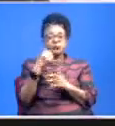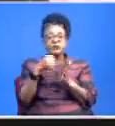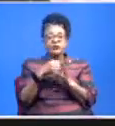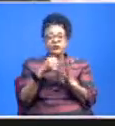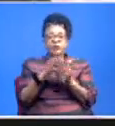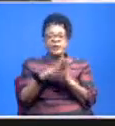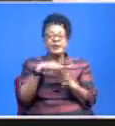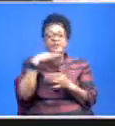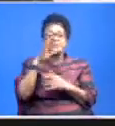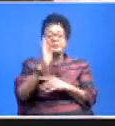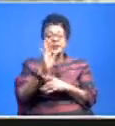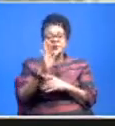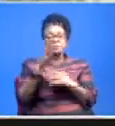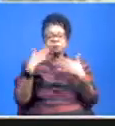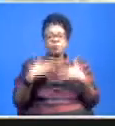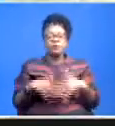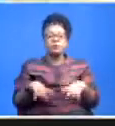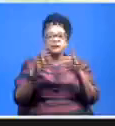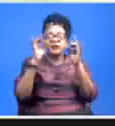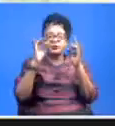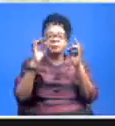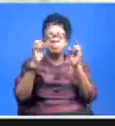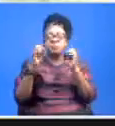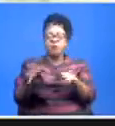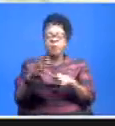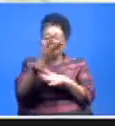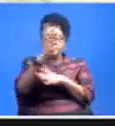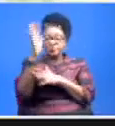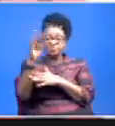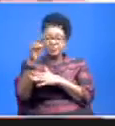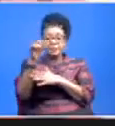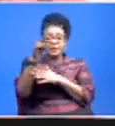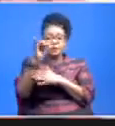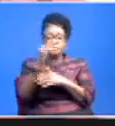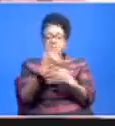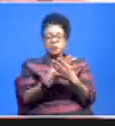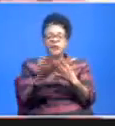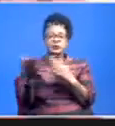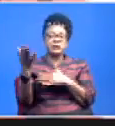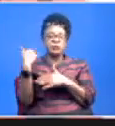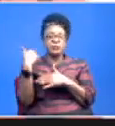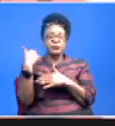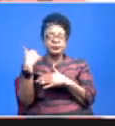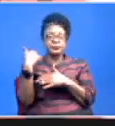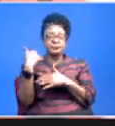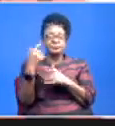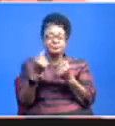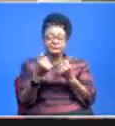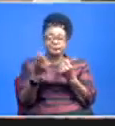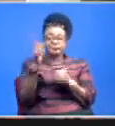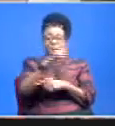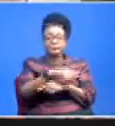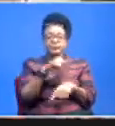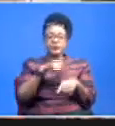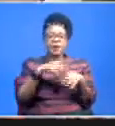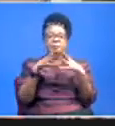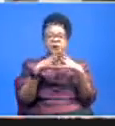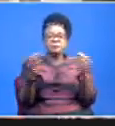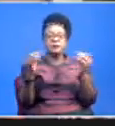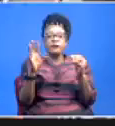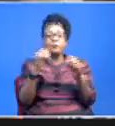chake. Mwili wake ulipatikana kichakani Maimahiu wiki tatu zilizopita, siku kadhaa baada ya kutoweka Samburu, kaunti ya